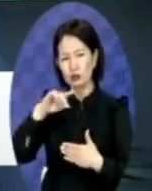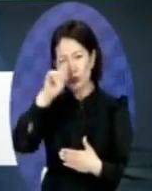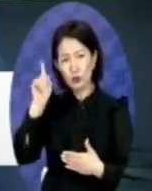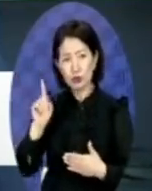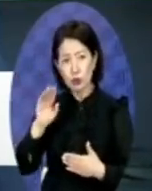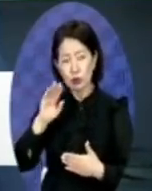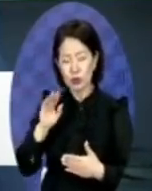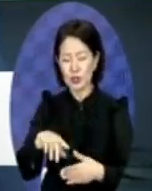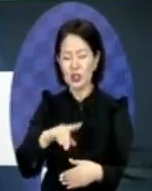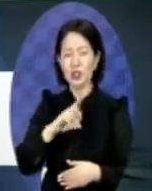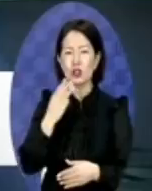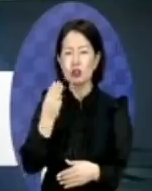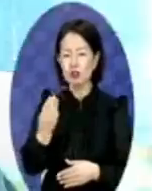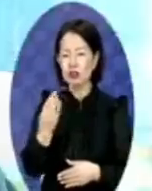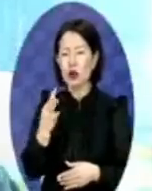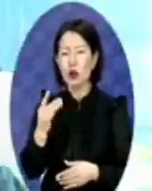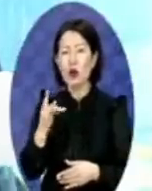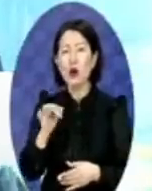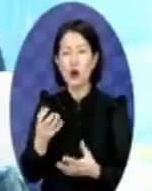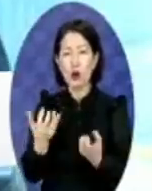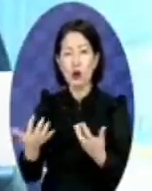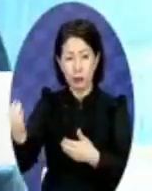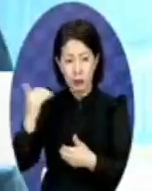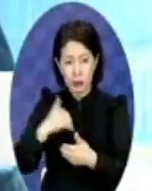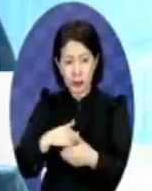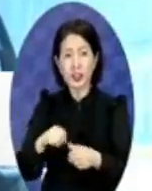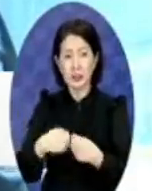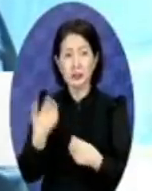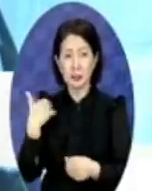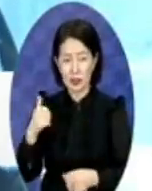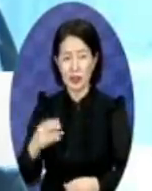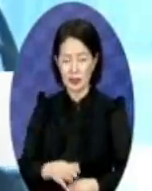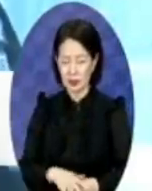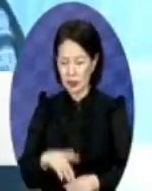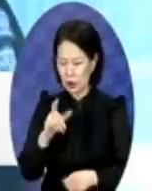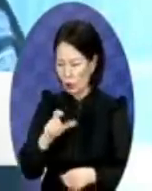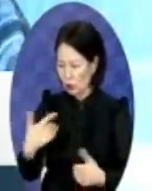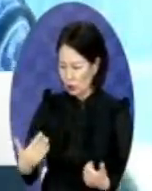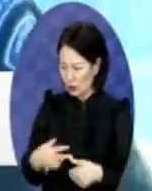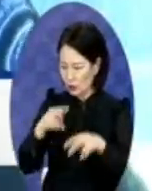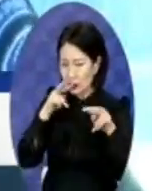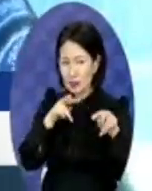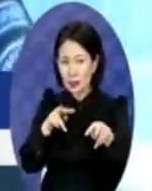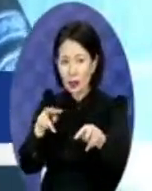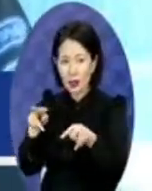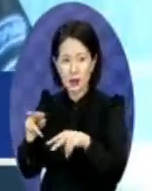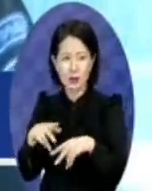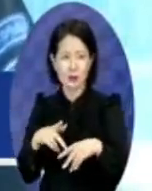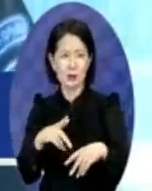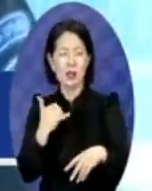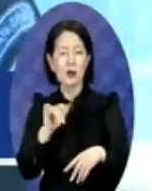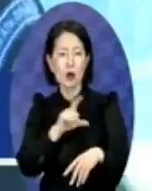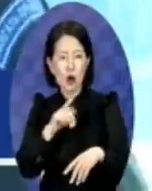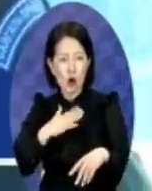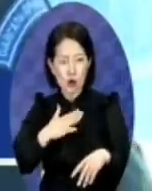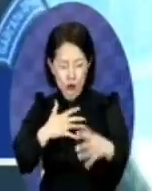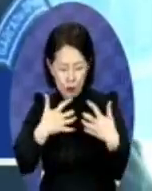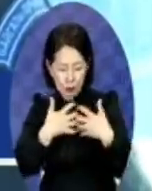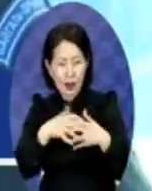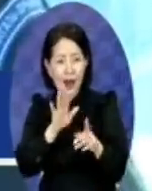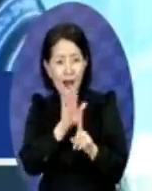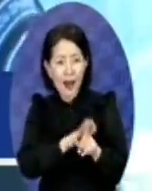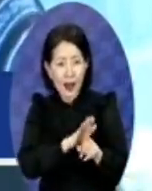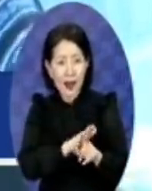орж ирсэн, гимцсэн. Оршин сууж байгаа иргэдэг ажиад байхт бол эдгээр чинь бас хайрлах юм хайрлалт юм байна. Тэгээ